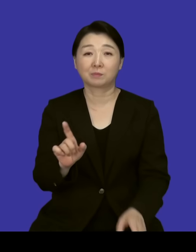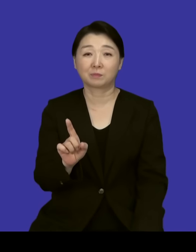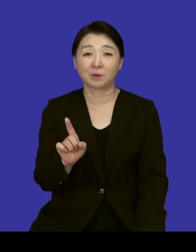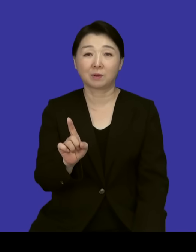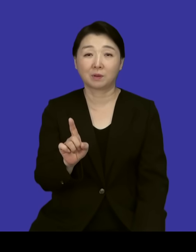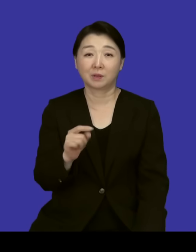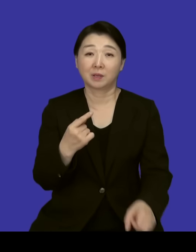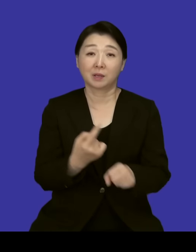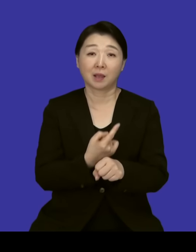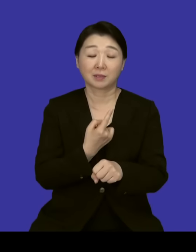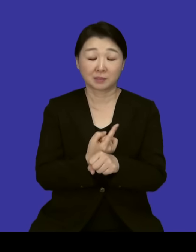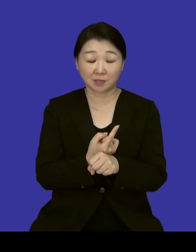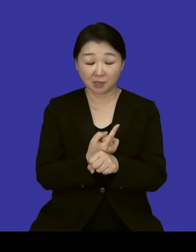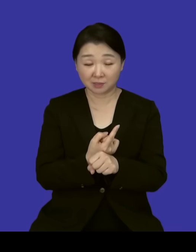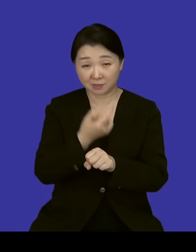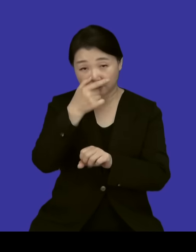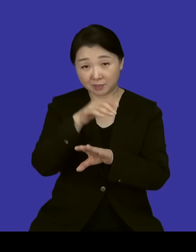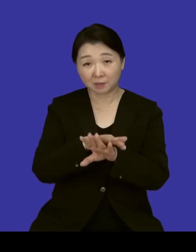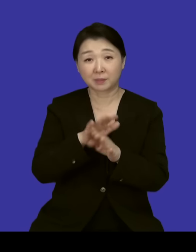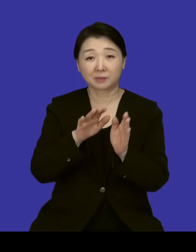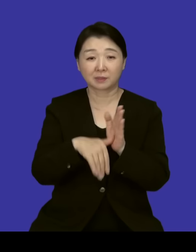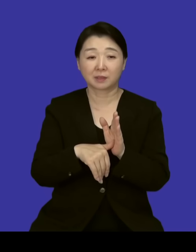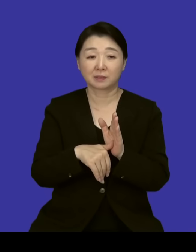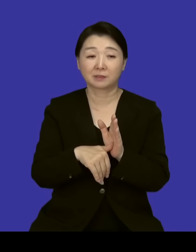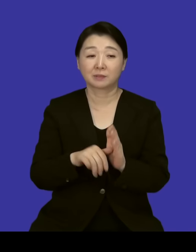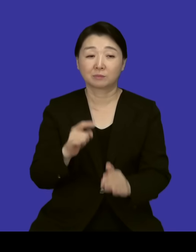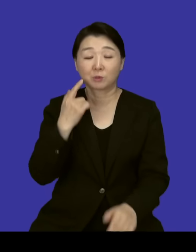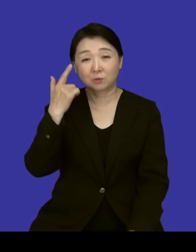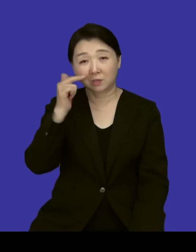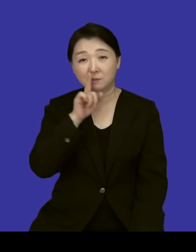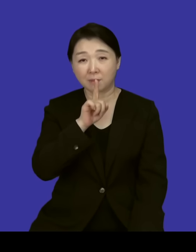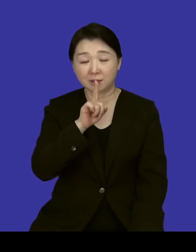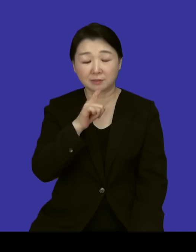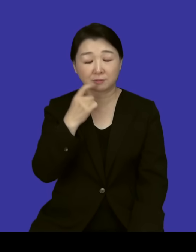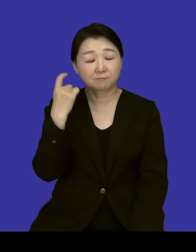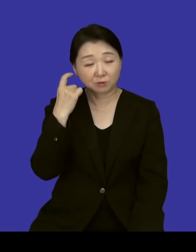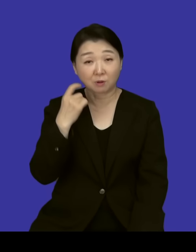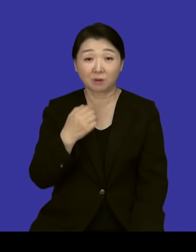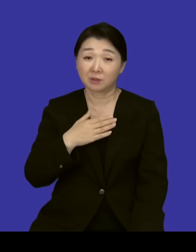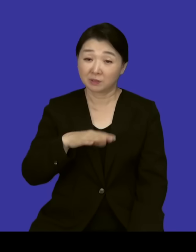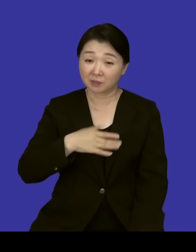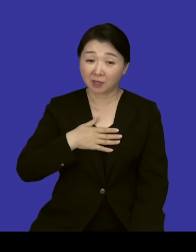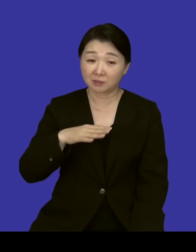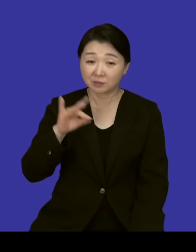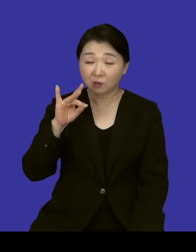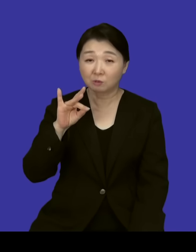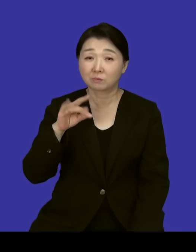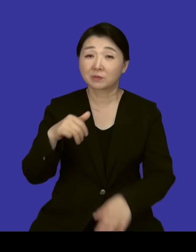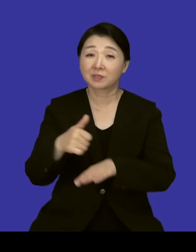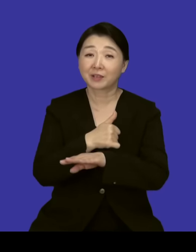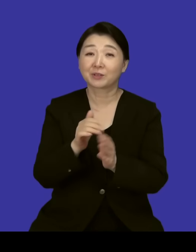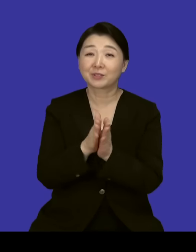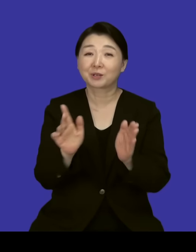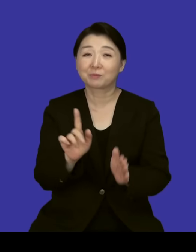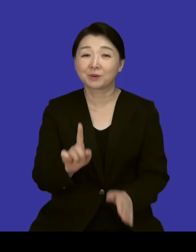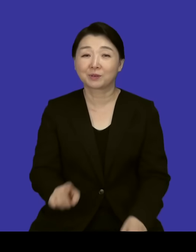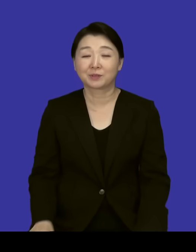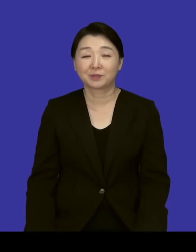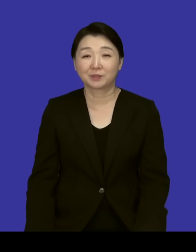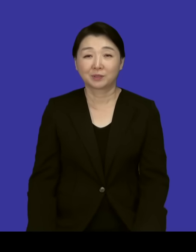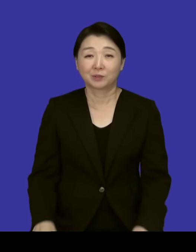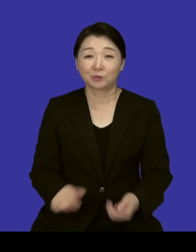거의 1시간이라는 예배 시간 동안에 네. 목사님 말씀도 듣고 처음에는 제가 어떤 마음으로 다녔냐면요. 예.